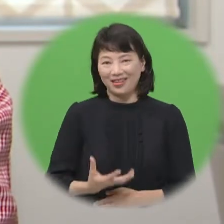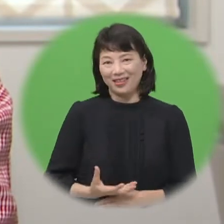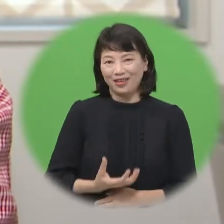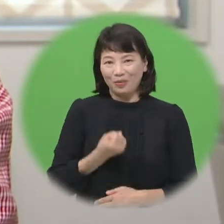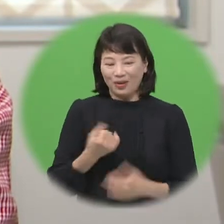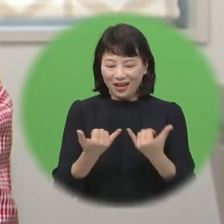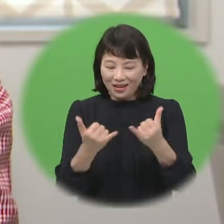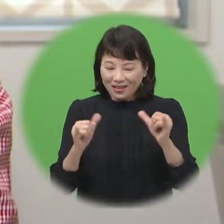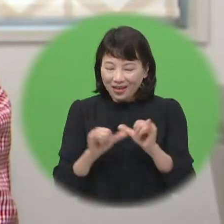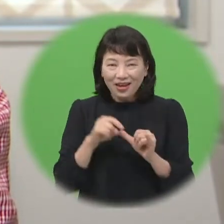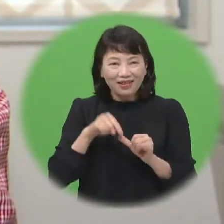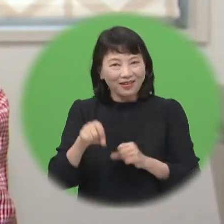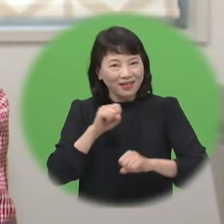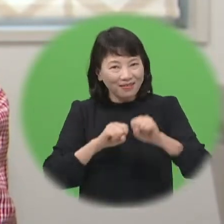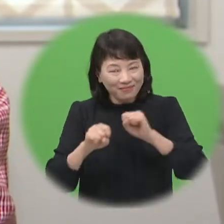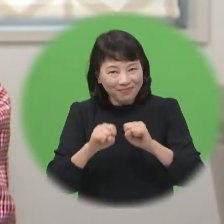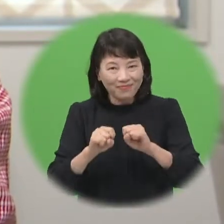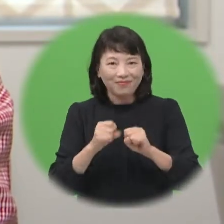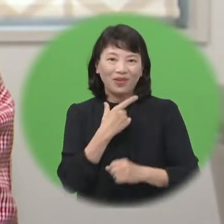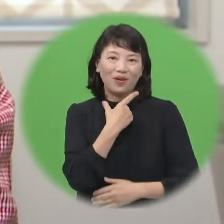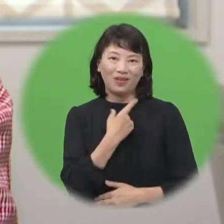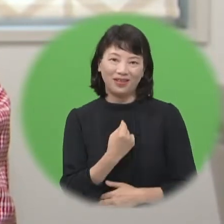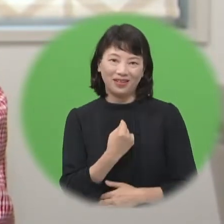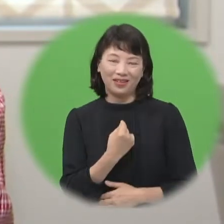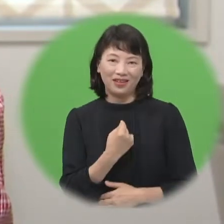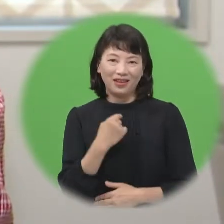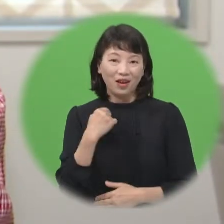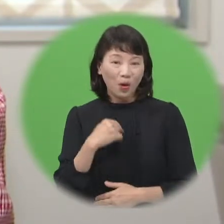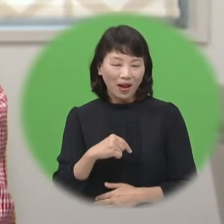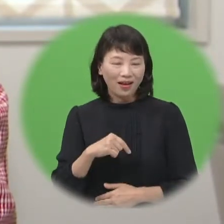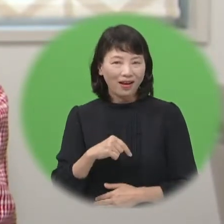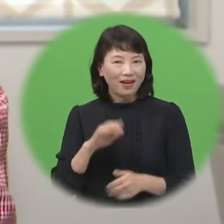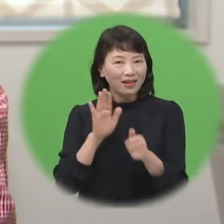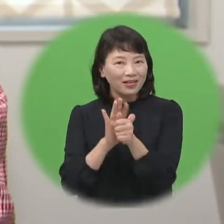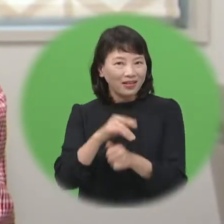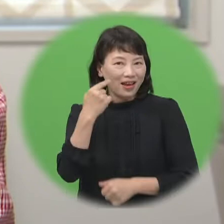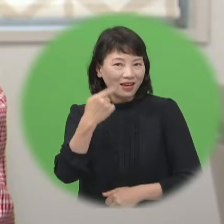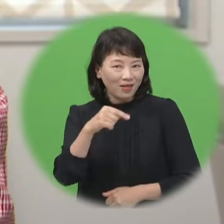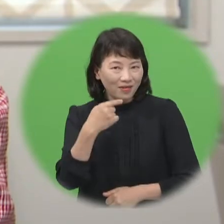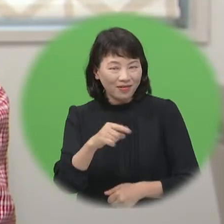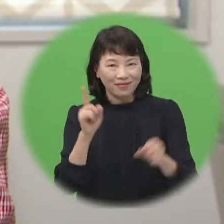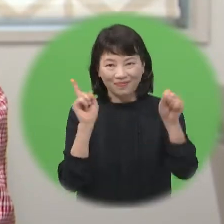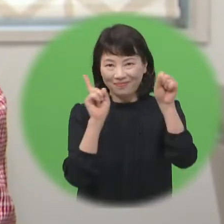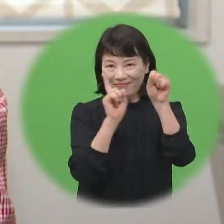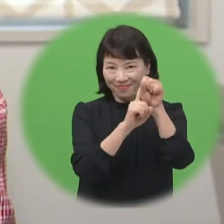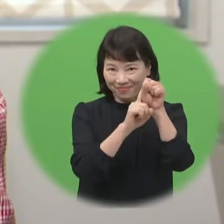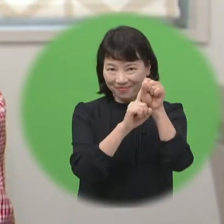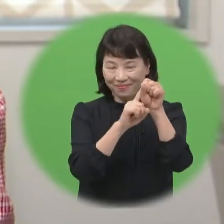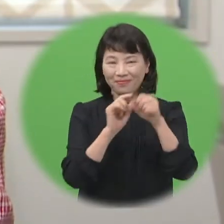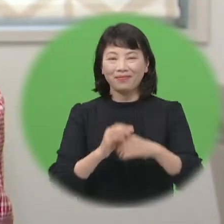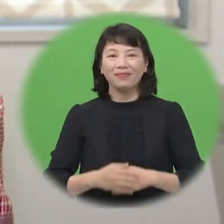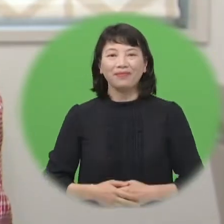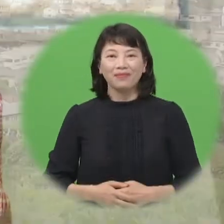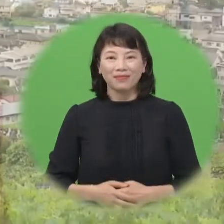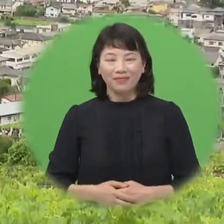って歩んでいっていただきたいっていうのが、このプログラムを主催しているものの願いです。